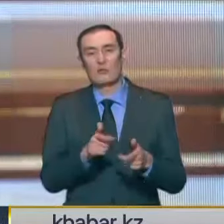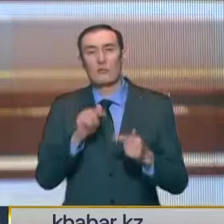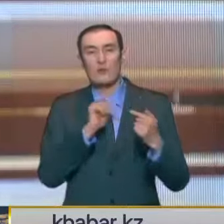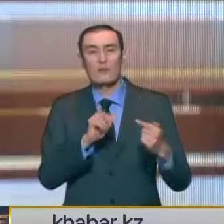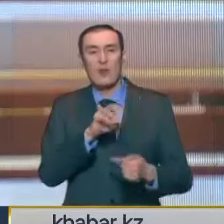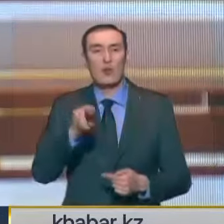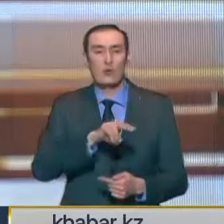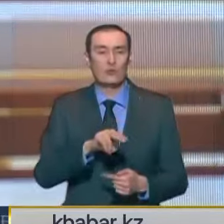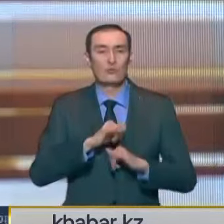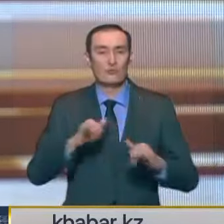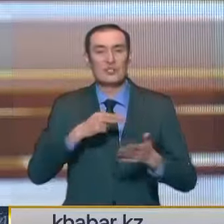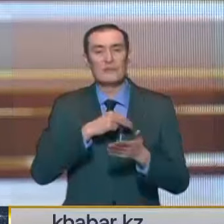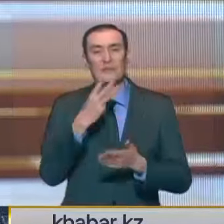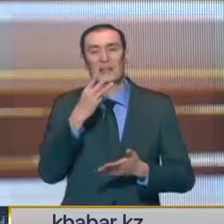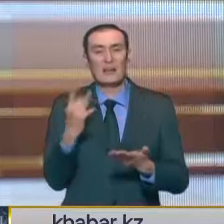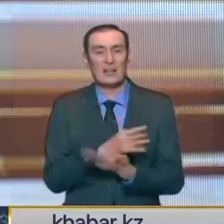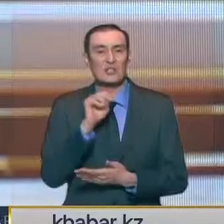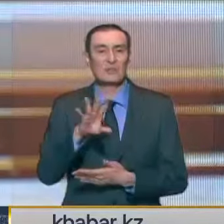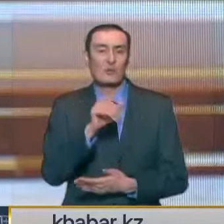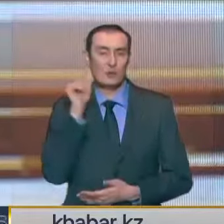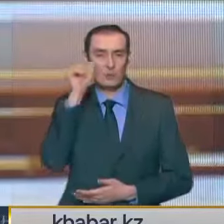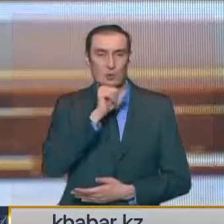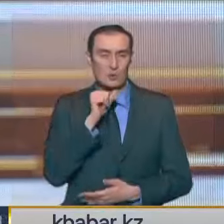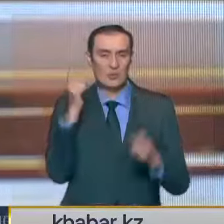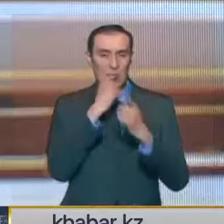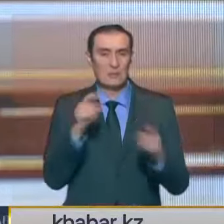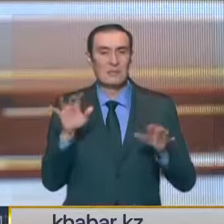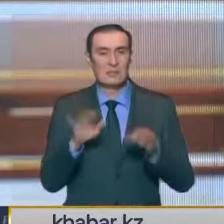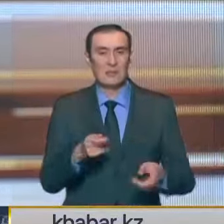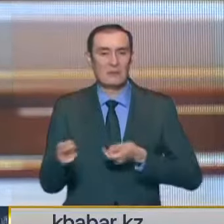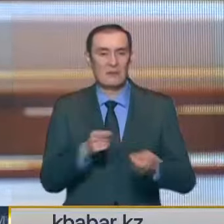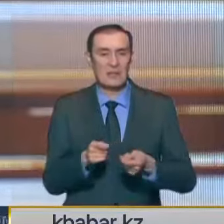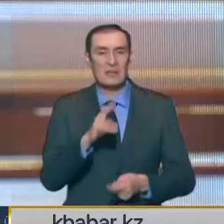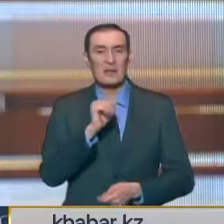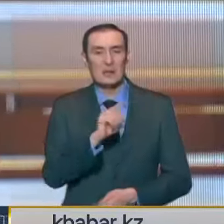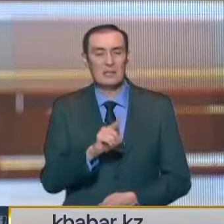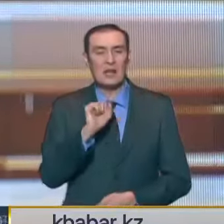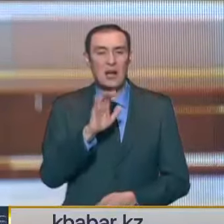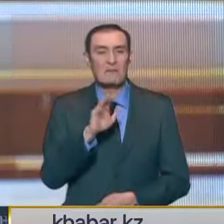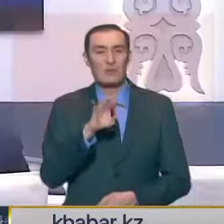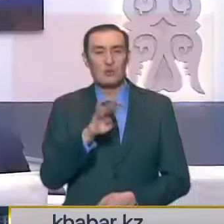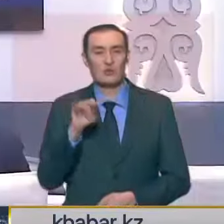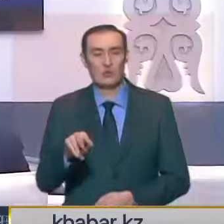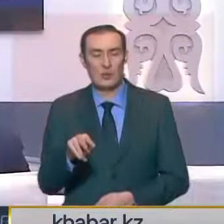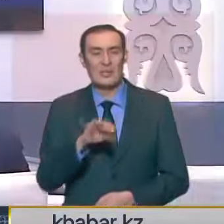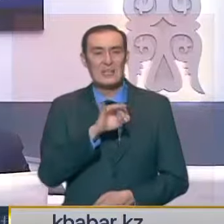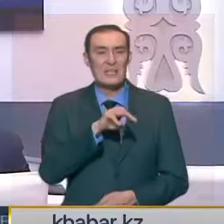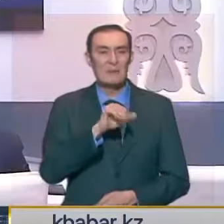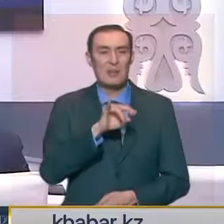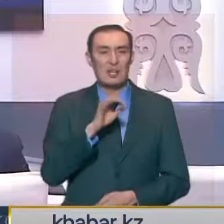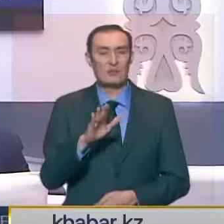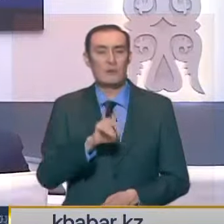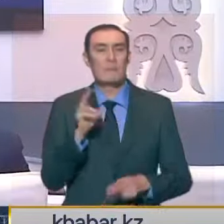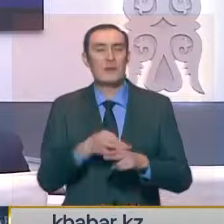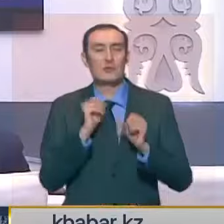материалов увеличили в три раза по сравнению с прошлым годом об этом сообщил председатель правления казавтожол Дархан и монашек По его словам для